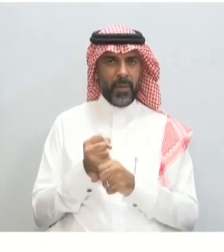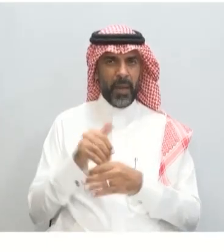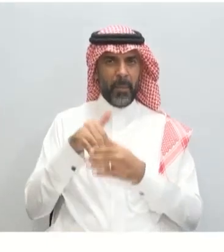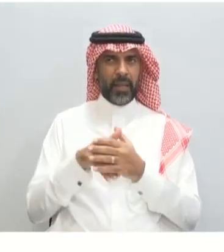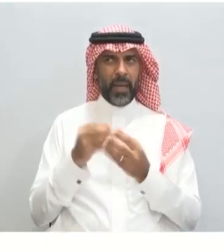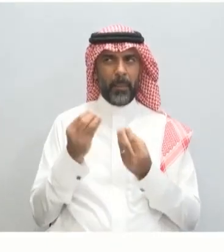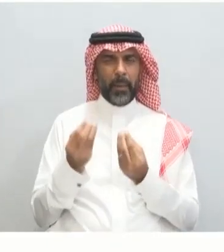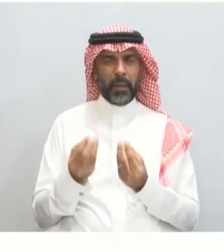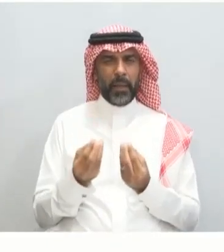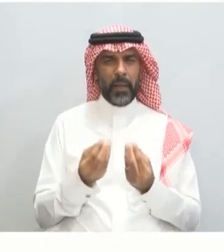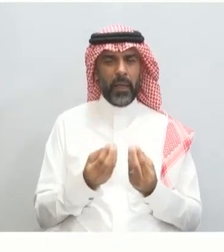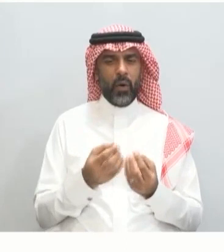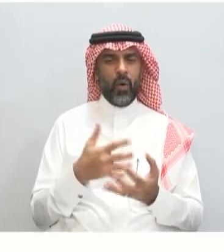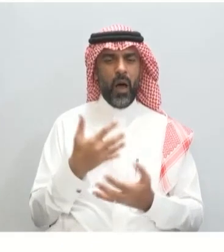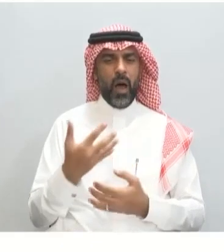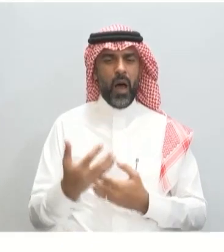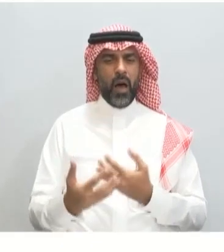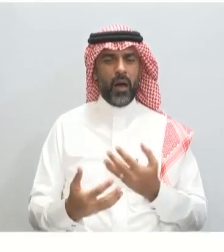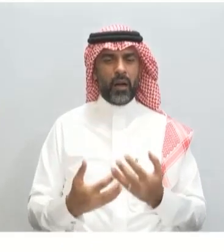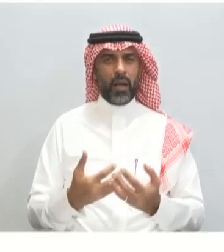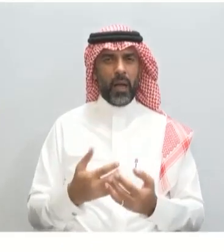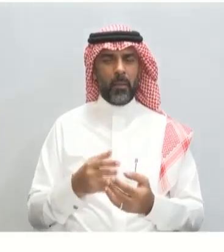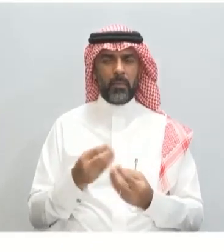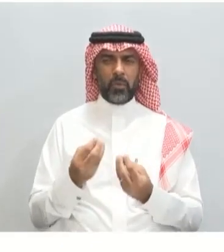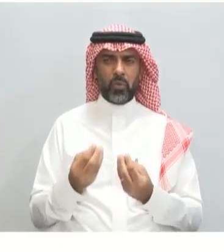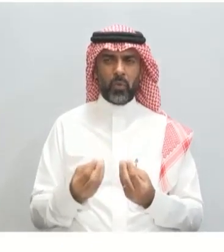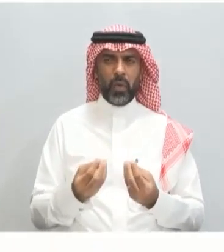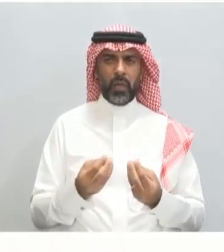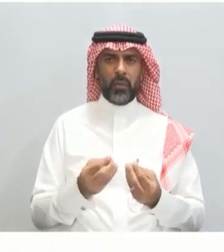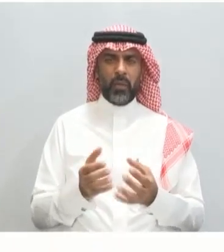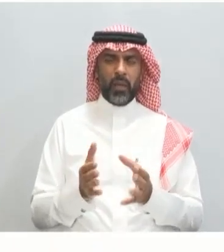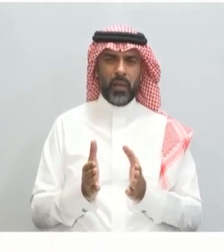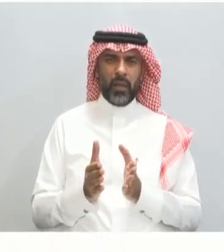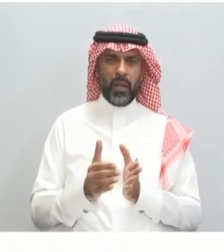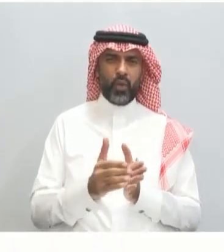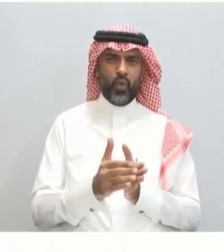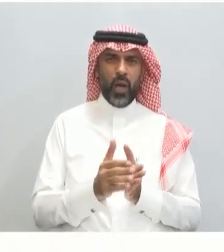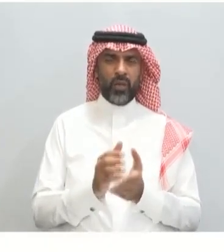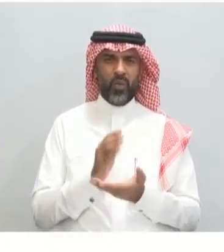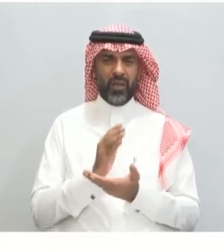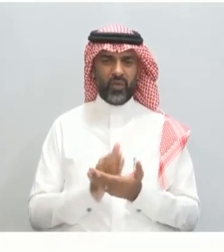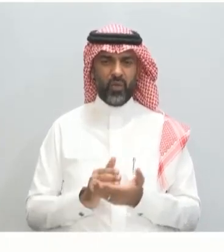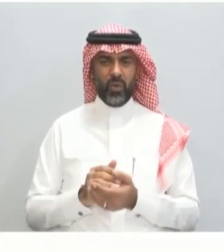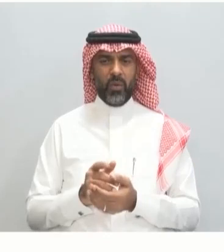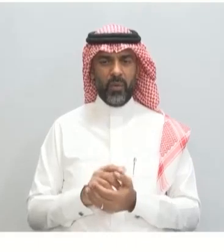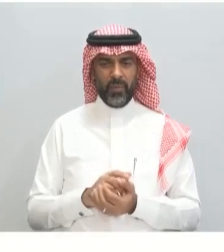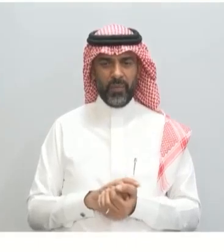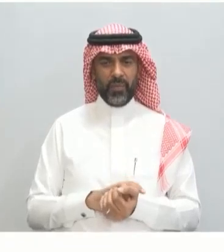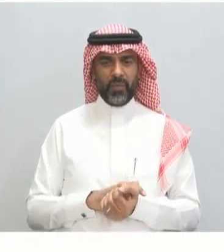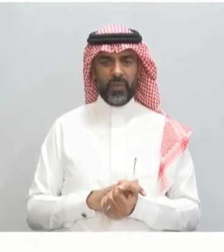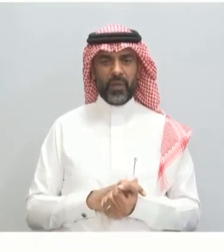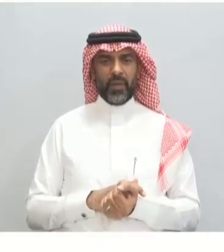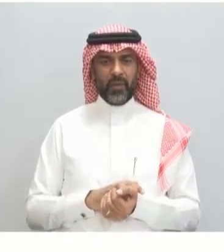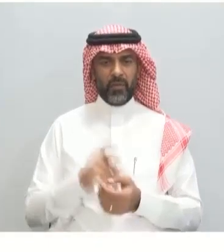الحركات التي تحدث بشكل بطيء جدا كالتواصل دوع ومن ثم تعرفنا على التواءات وتعرفنا على